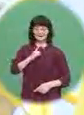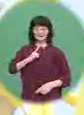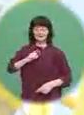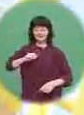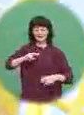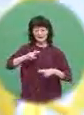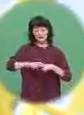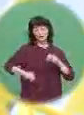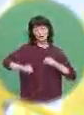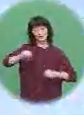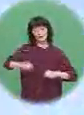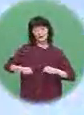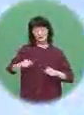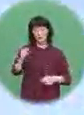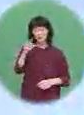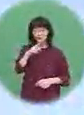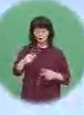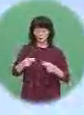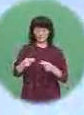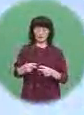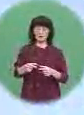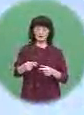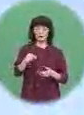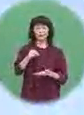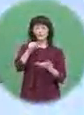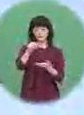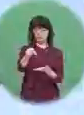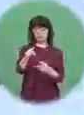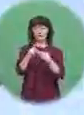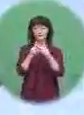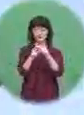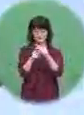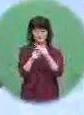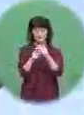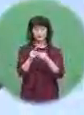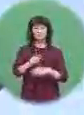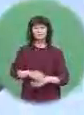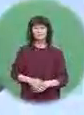乗り放題のバースデーフリーパスをプレゼントしています